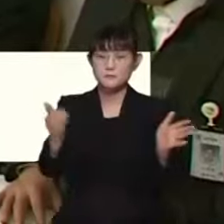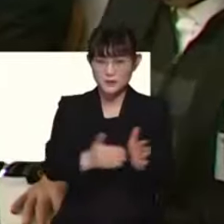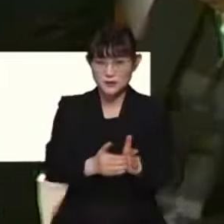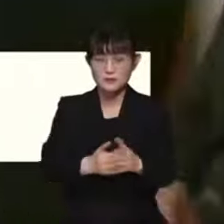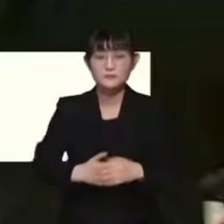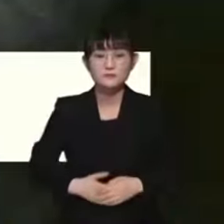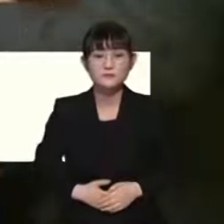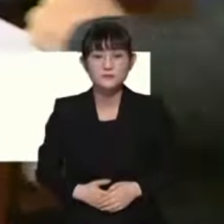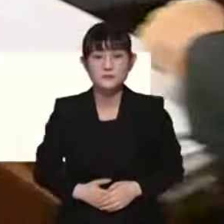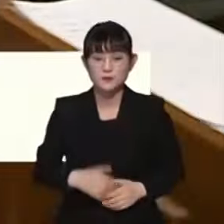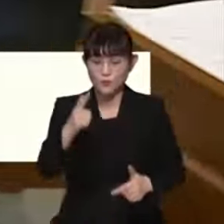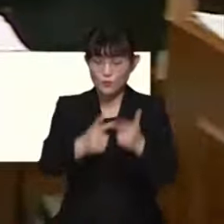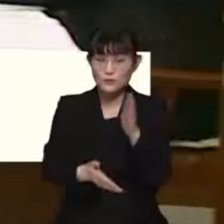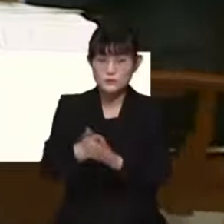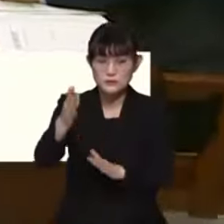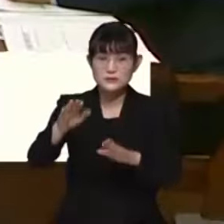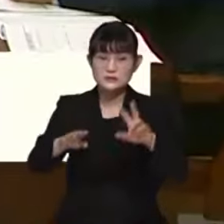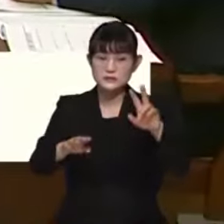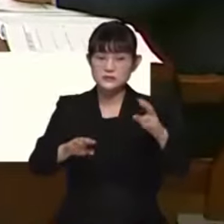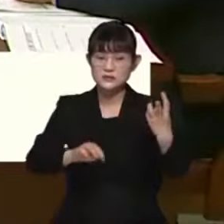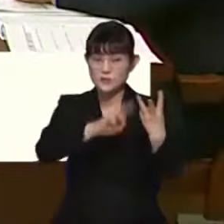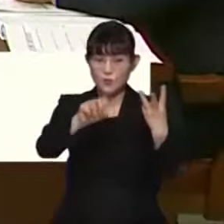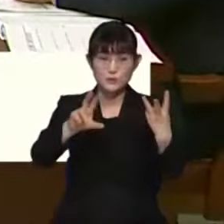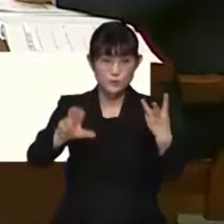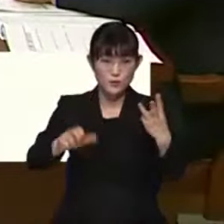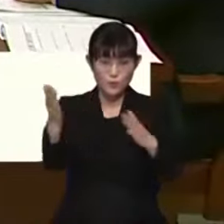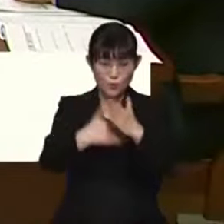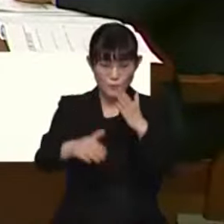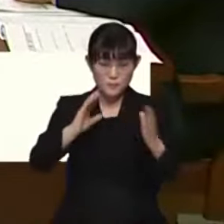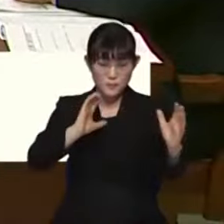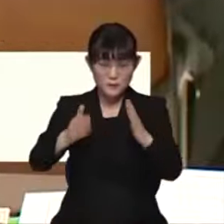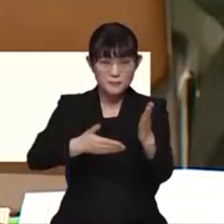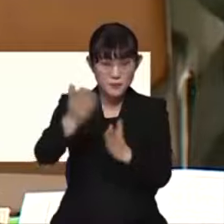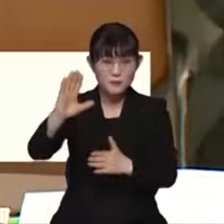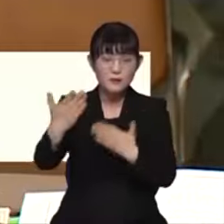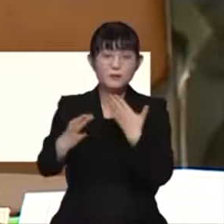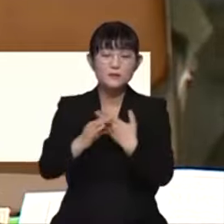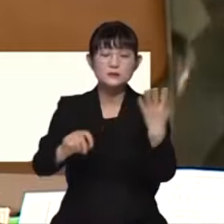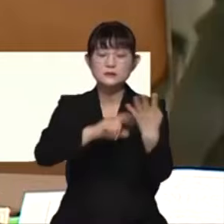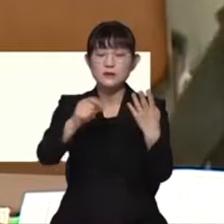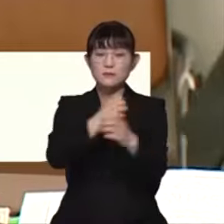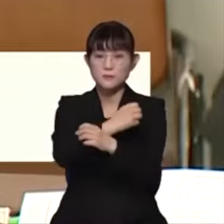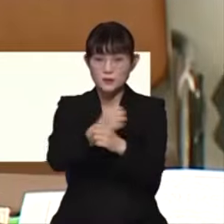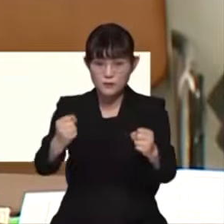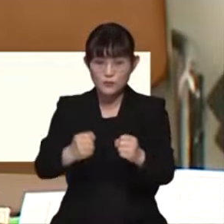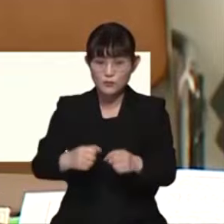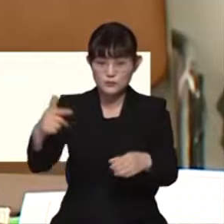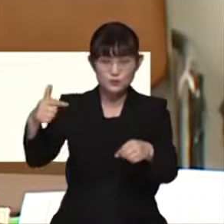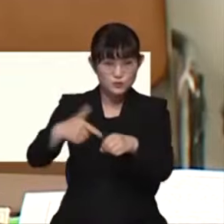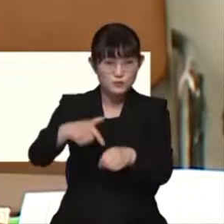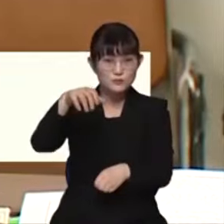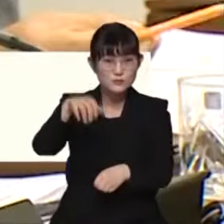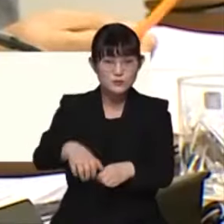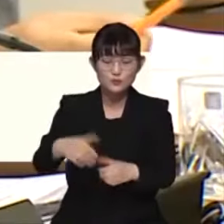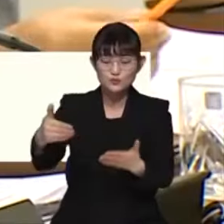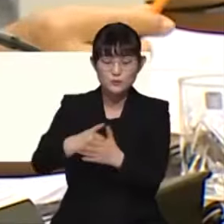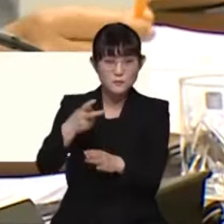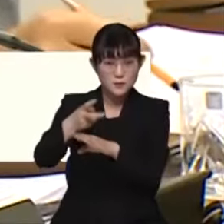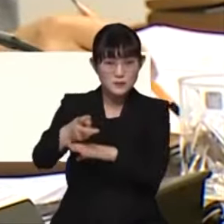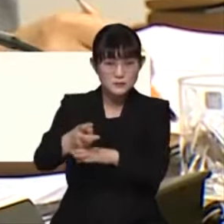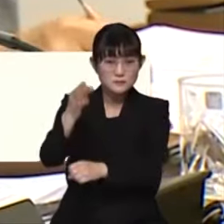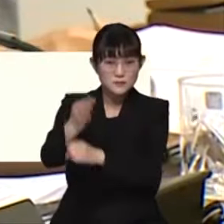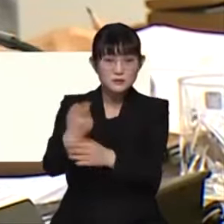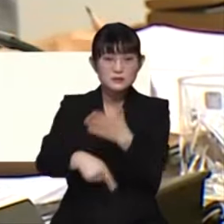밝혔습니다. 목포시는 오는 25일 본회의를 통과하면 다음 달 계약을 체결하고 CNG 충전소와 중고버스 인수를